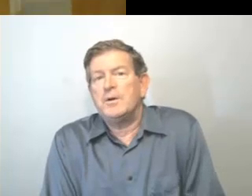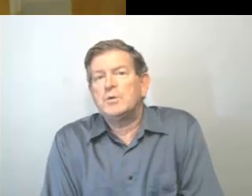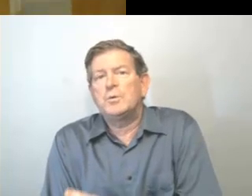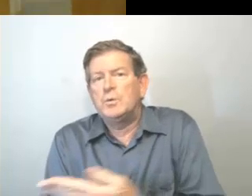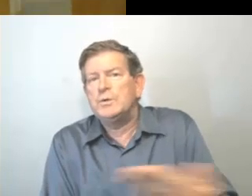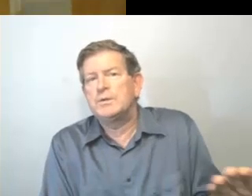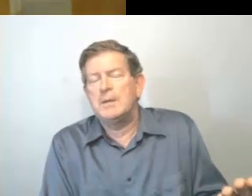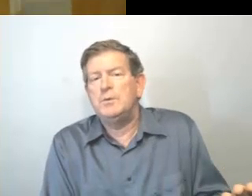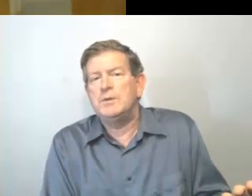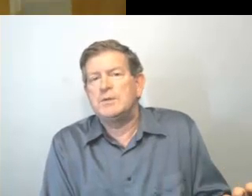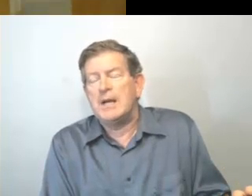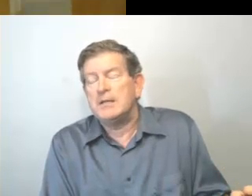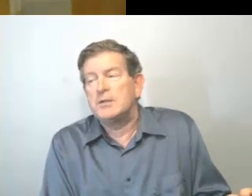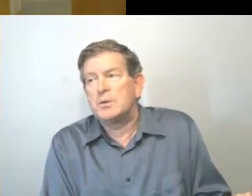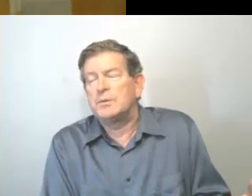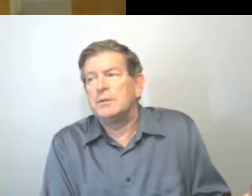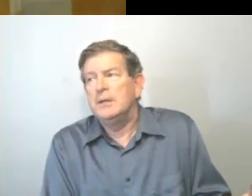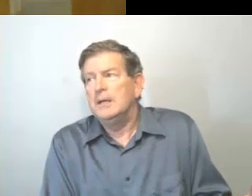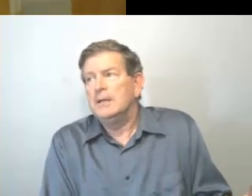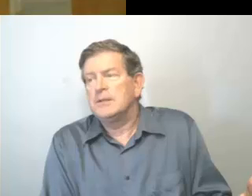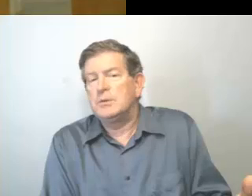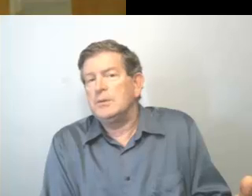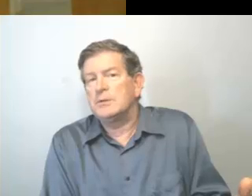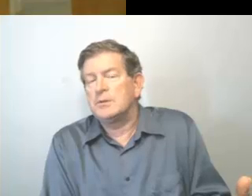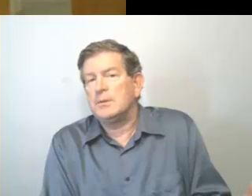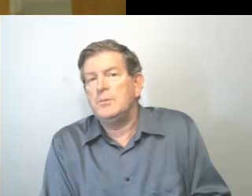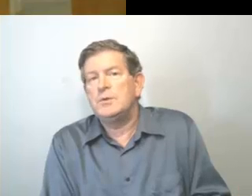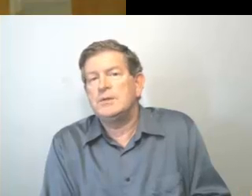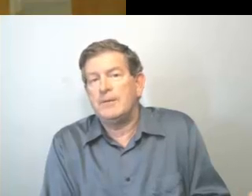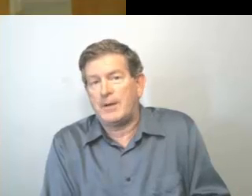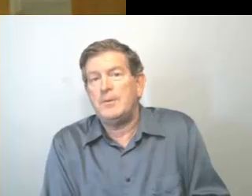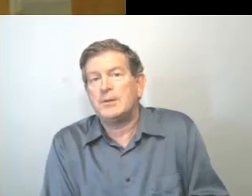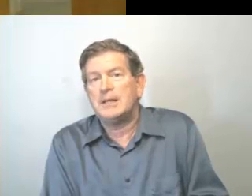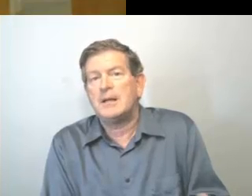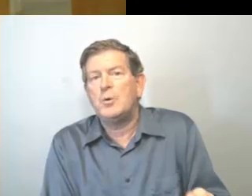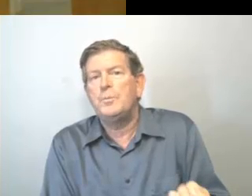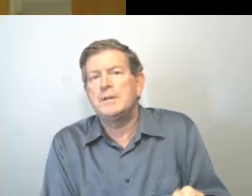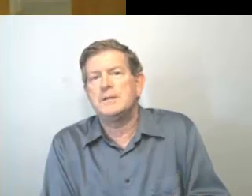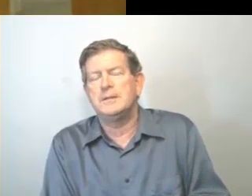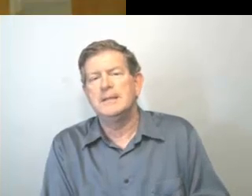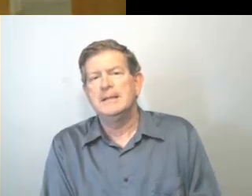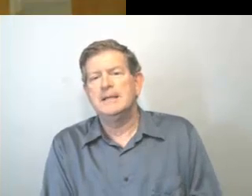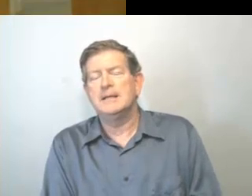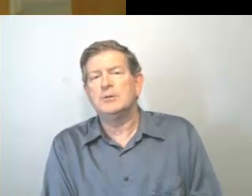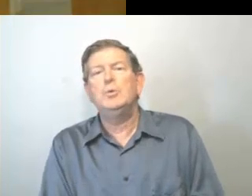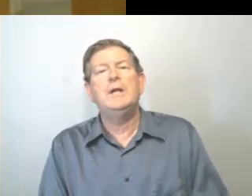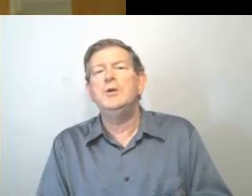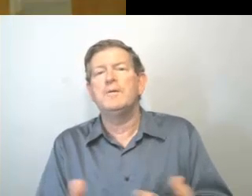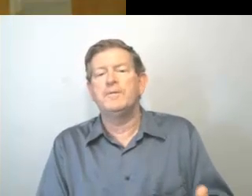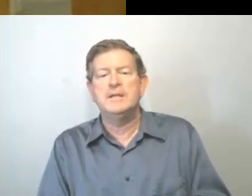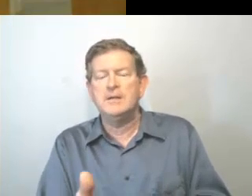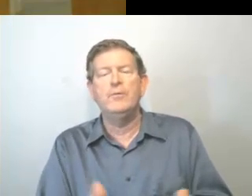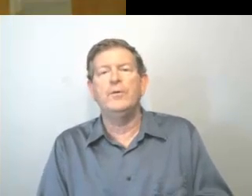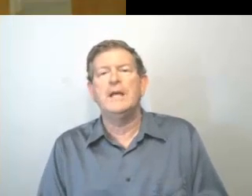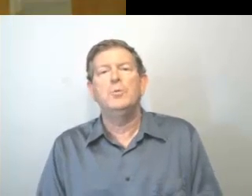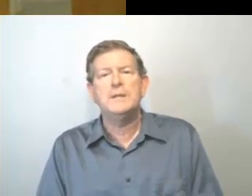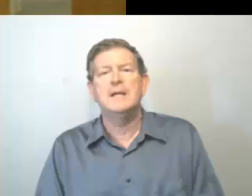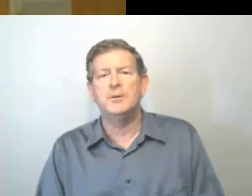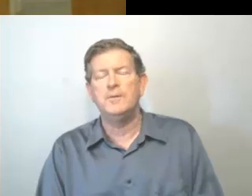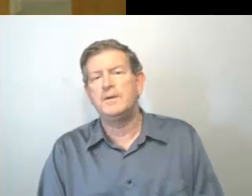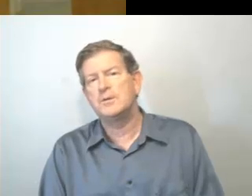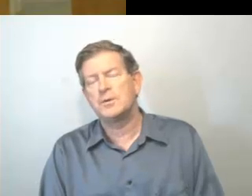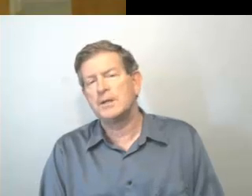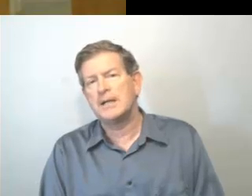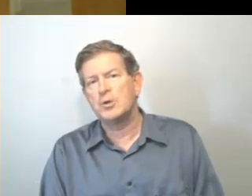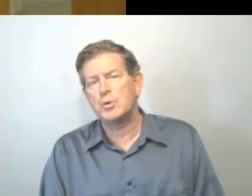Mes enfants sont tous des musiciens et ce sont des musiciens vraiment très très compétents. Tous les neuf, ici vous voyez 8